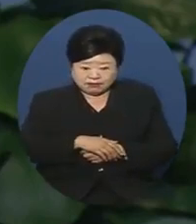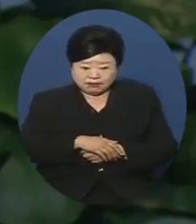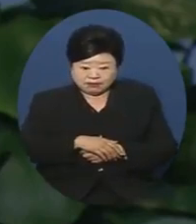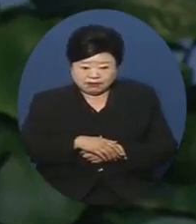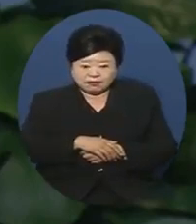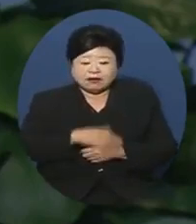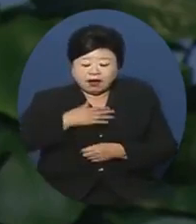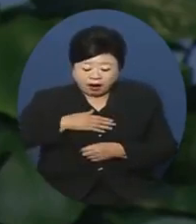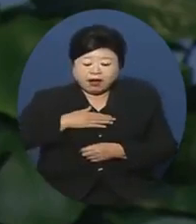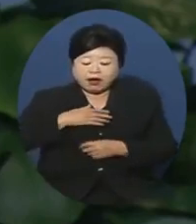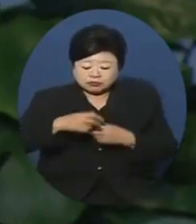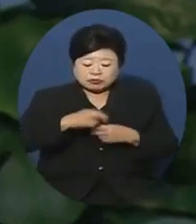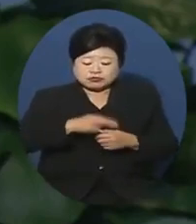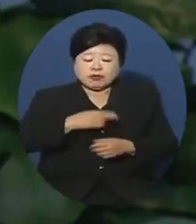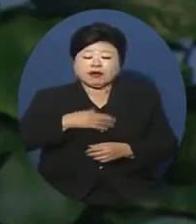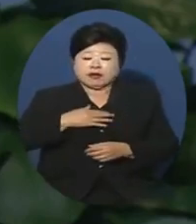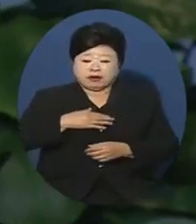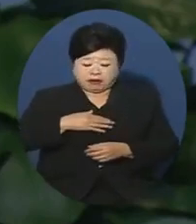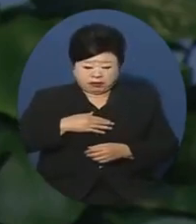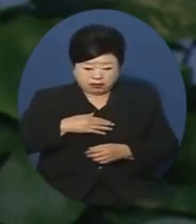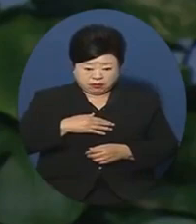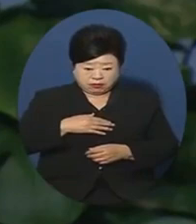내가 잘 아는 의사 선생님입니까?